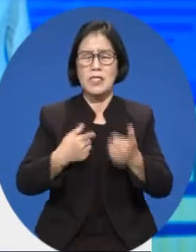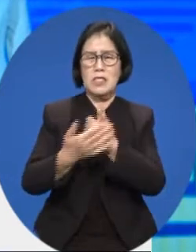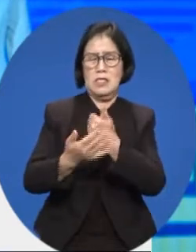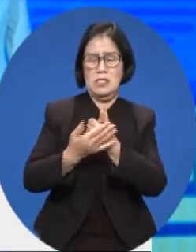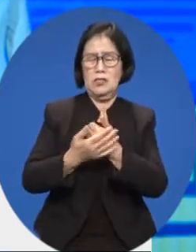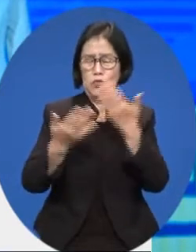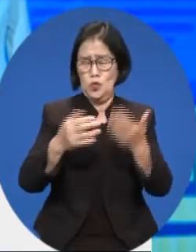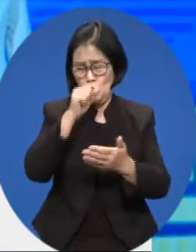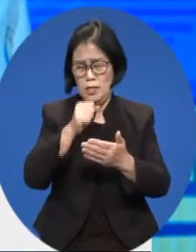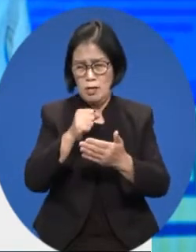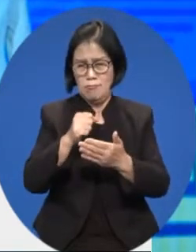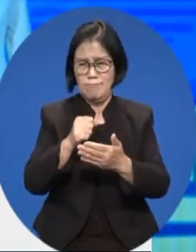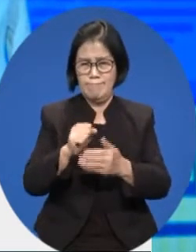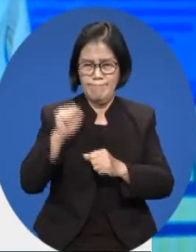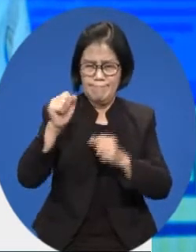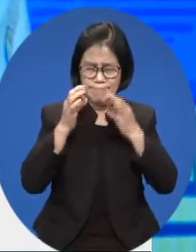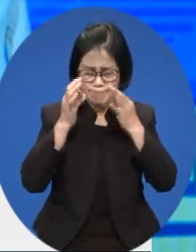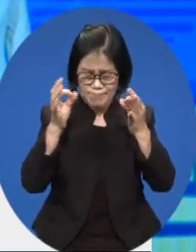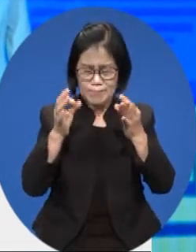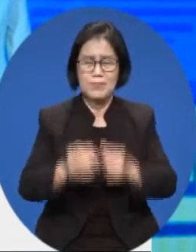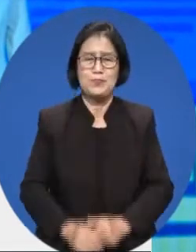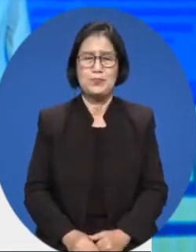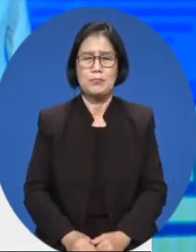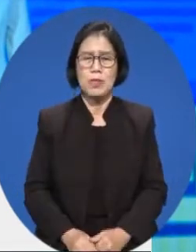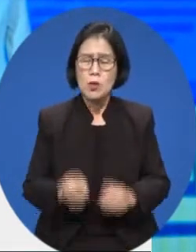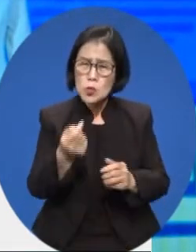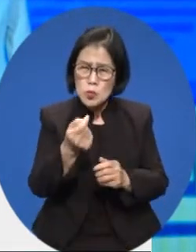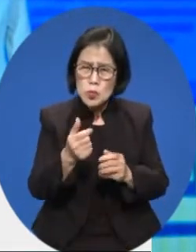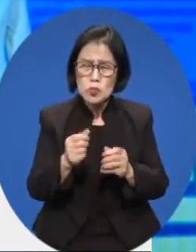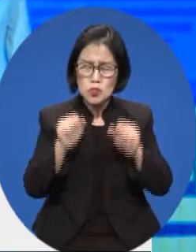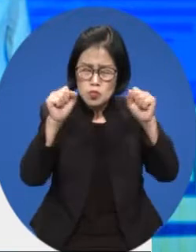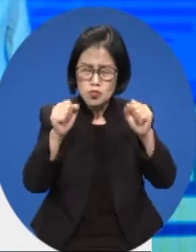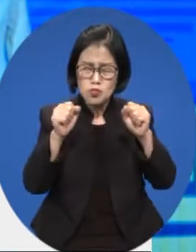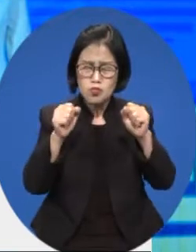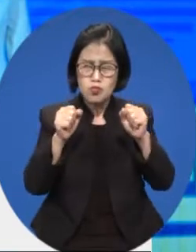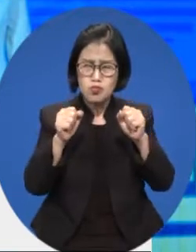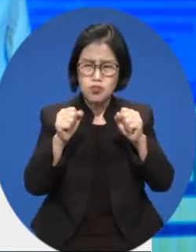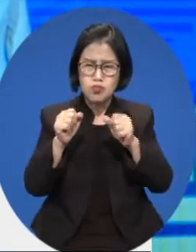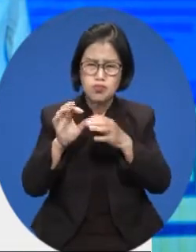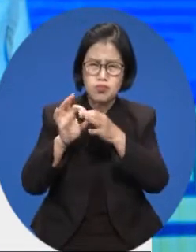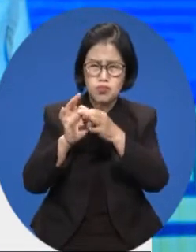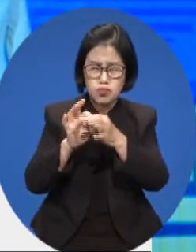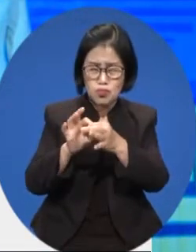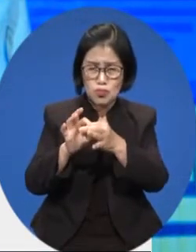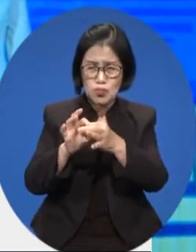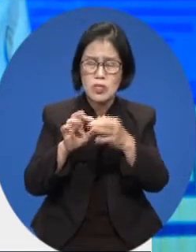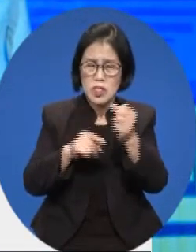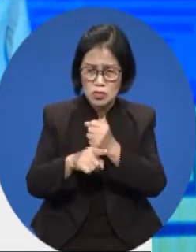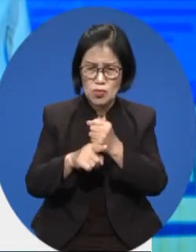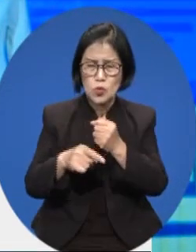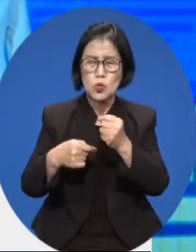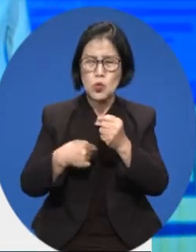없습니다 이렇게 좀 소극적인 캠페인 밖에 할 수 없다는 것 자체가 새가 불리하다 라는 반증으로 보인다